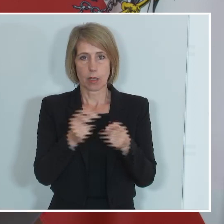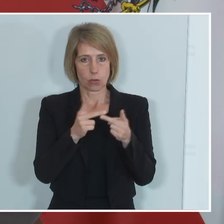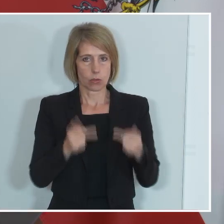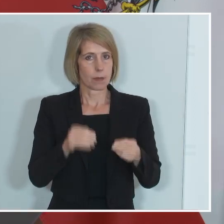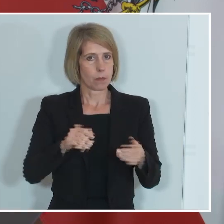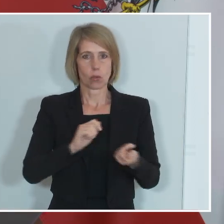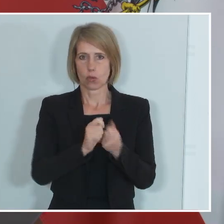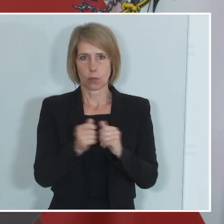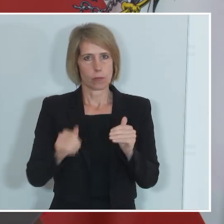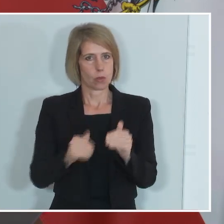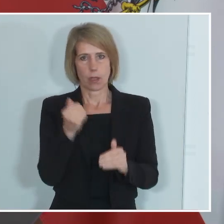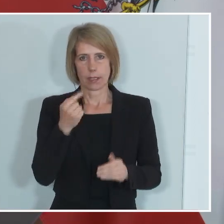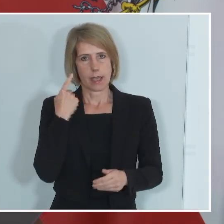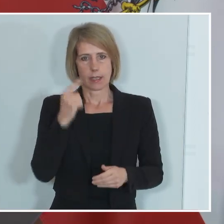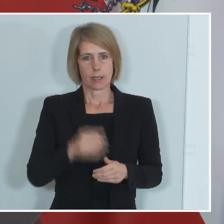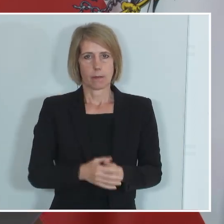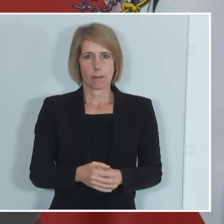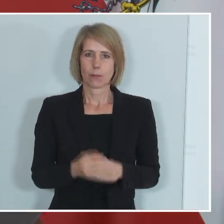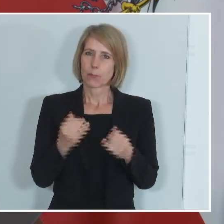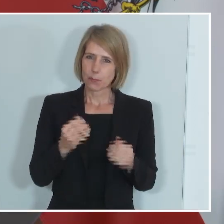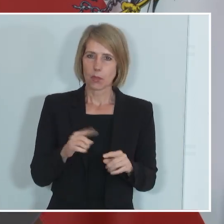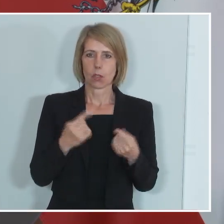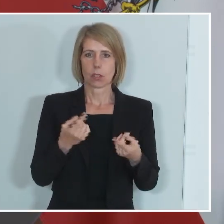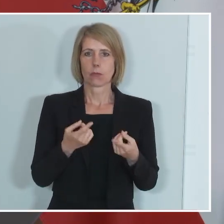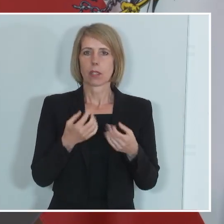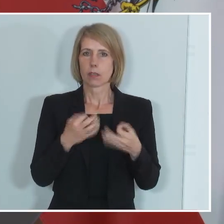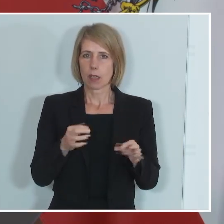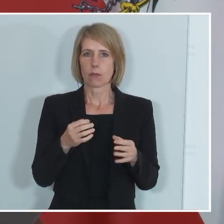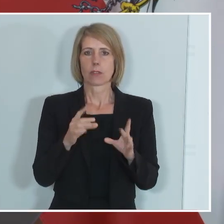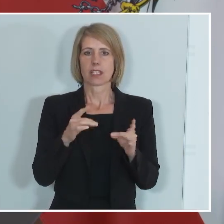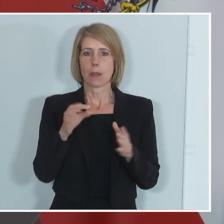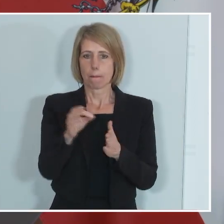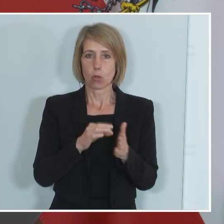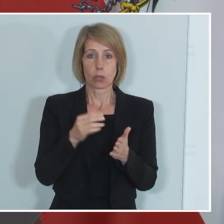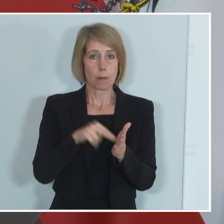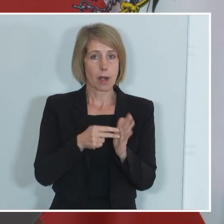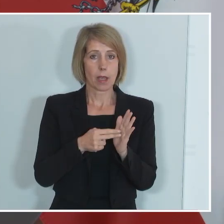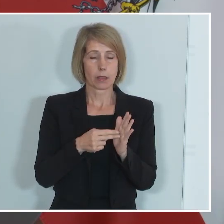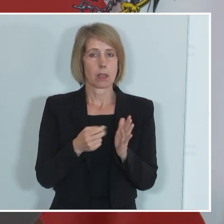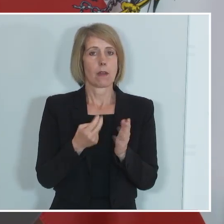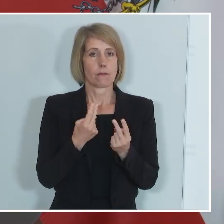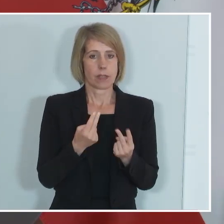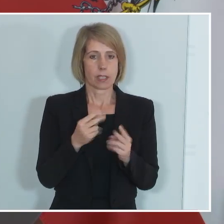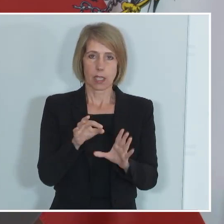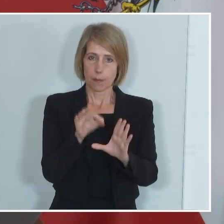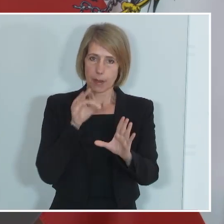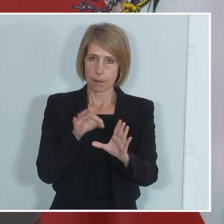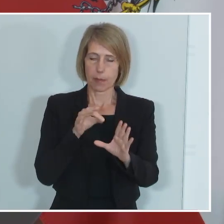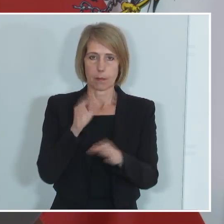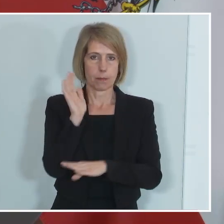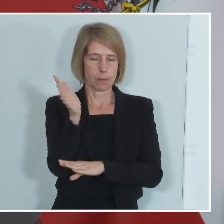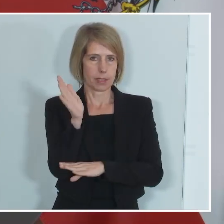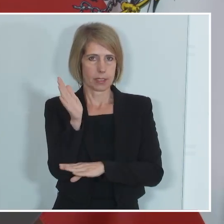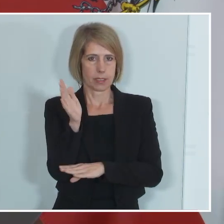Ausbildungskonzepte. Wir dürfen Ihnen heute aus diesem 10-Punkte-Plan einige der wichtigeren hervorheben, weil